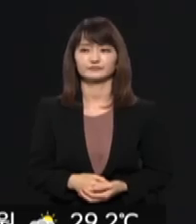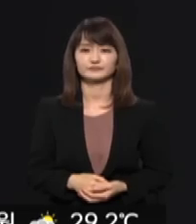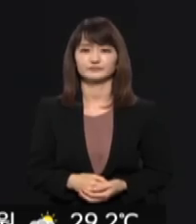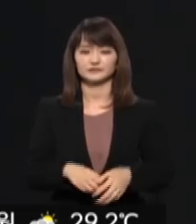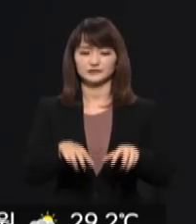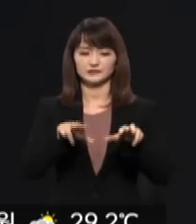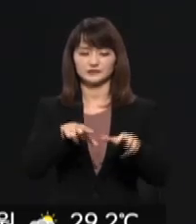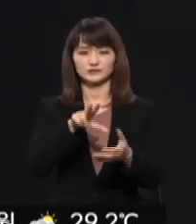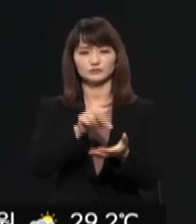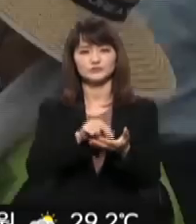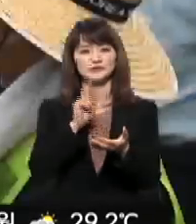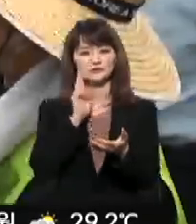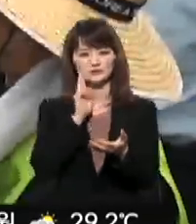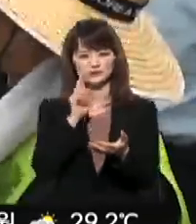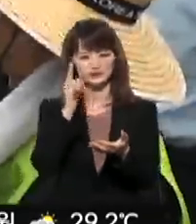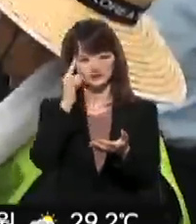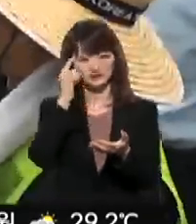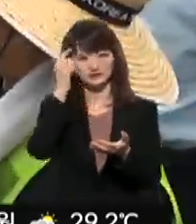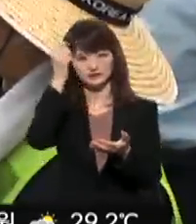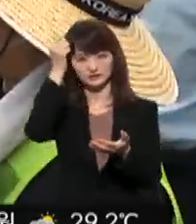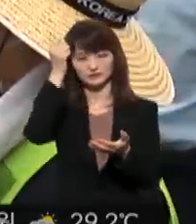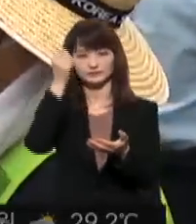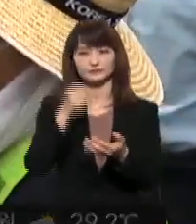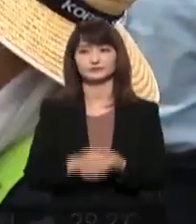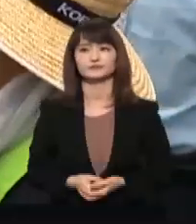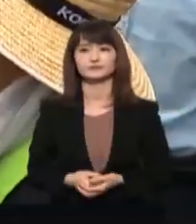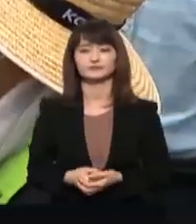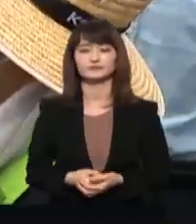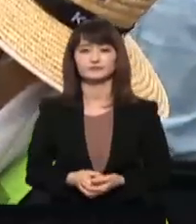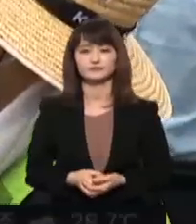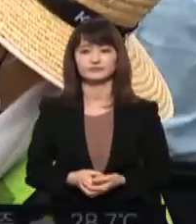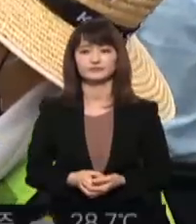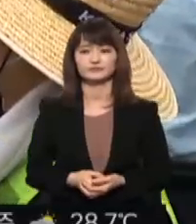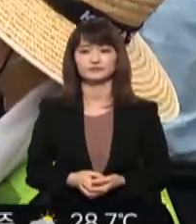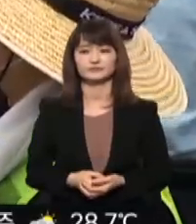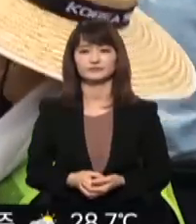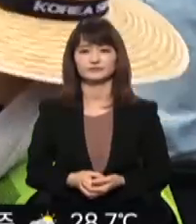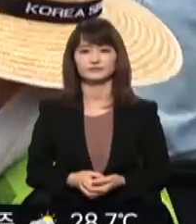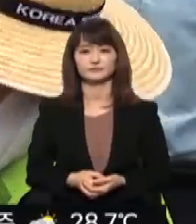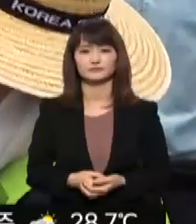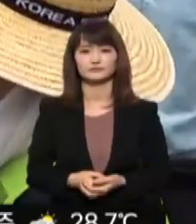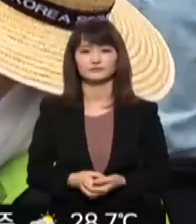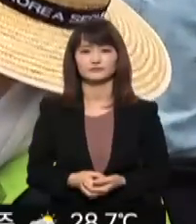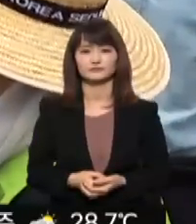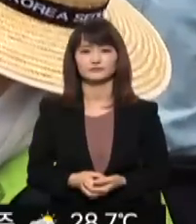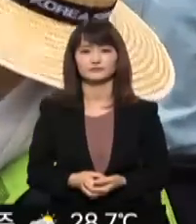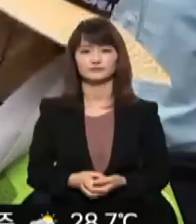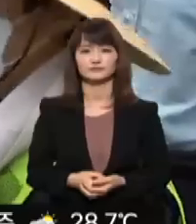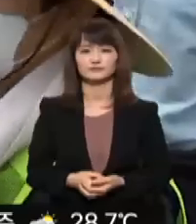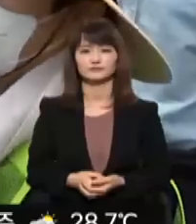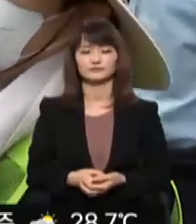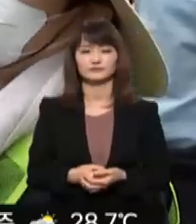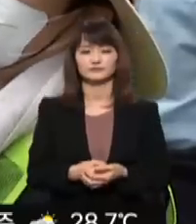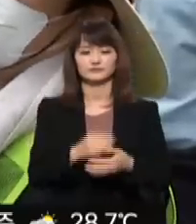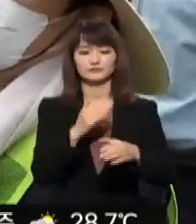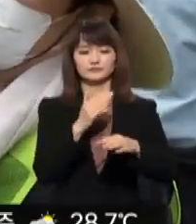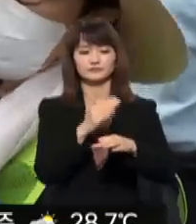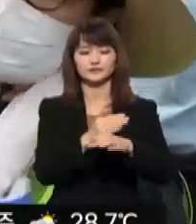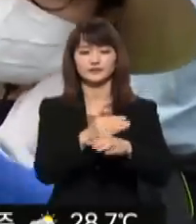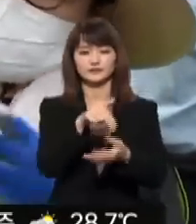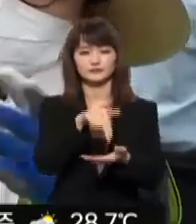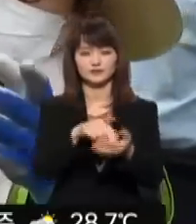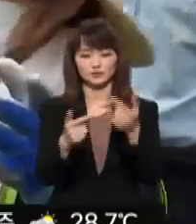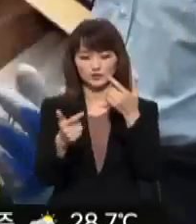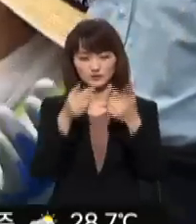문제를 심각하게 보는 걸로 생각이 되고 당이 뭐 단호한 대응을 하는 것으로 보여줄 필요가 있죠 왜냐하면